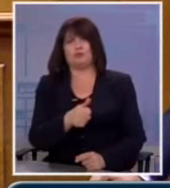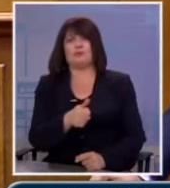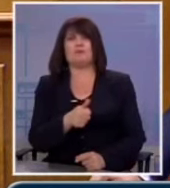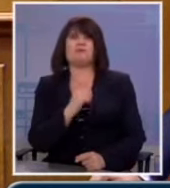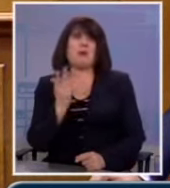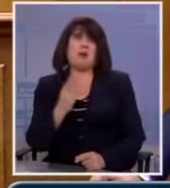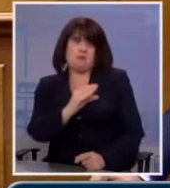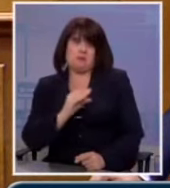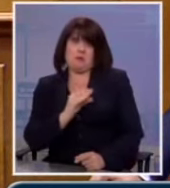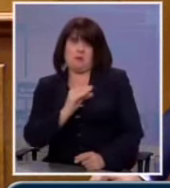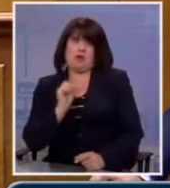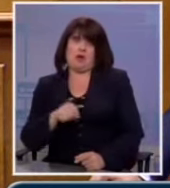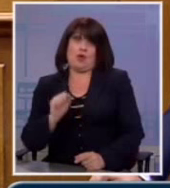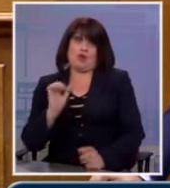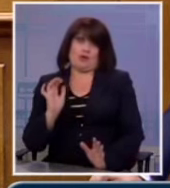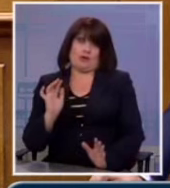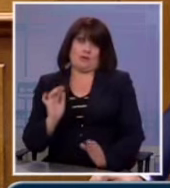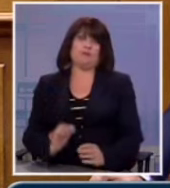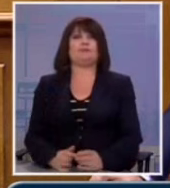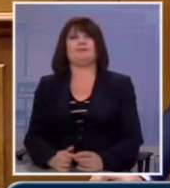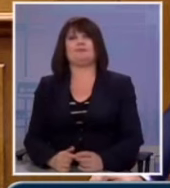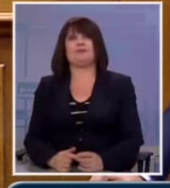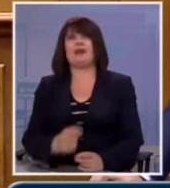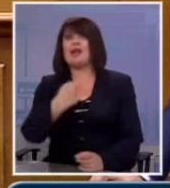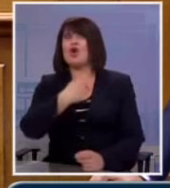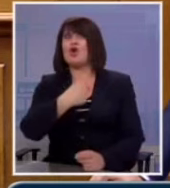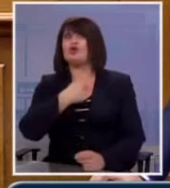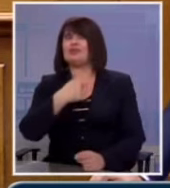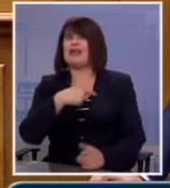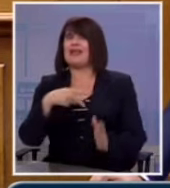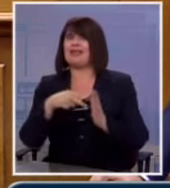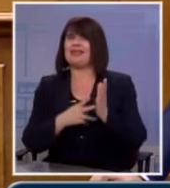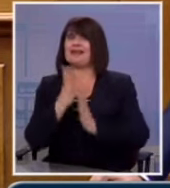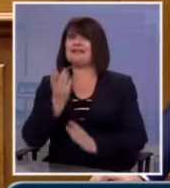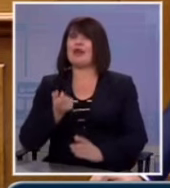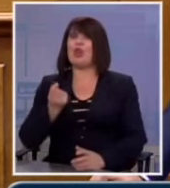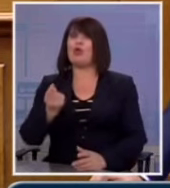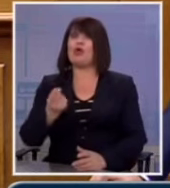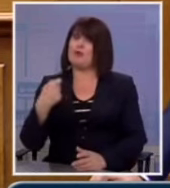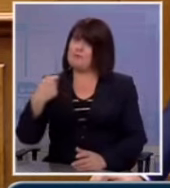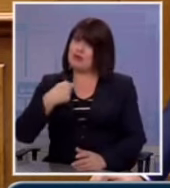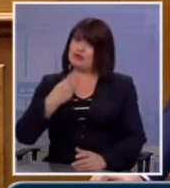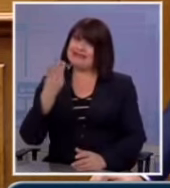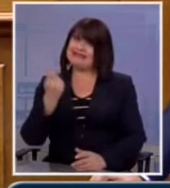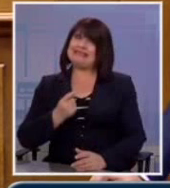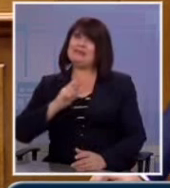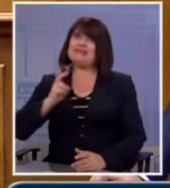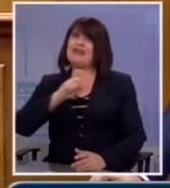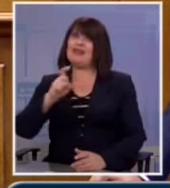αν θα εκταμείευε ή όχι τις οφειλόμενες από το 14 δόσεις των 3,5 δις.